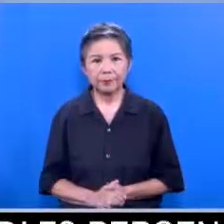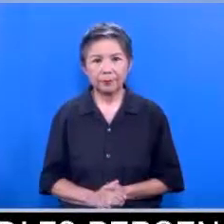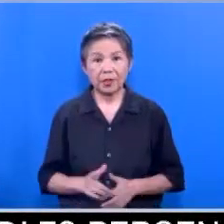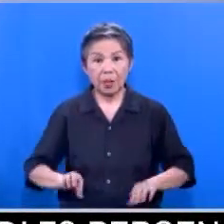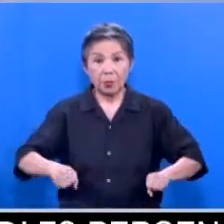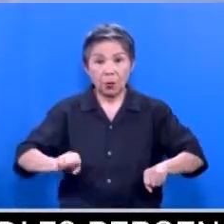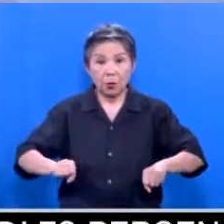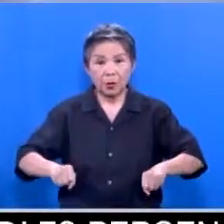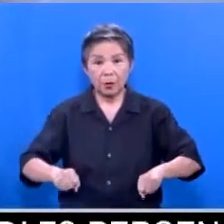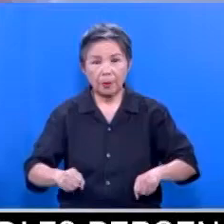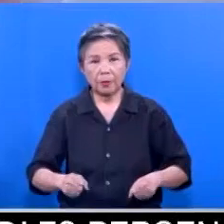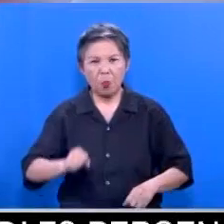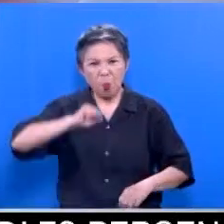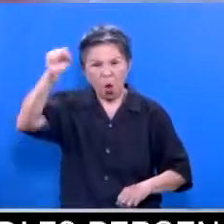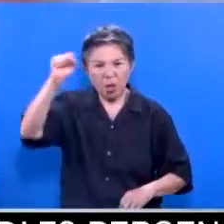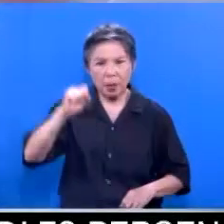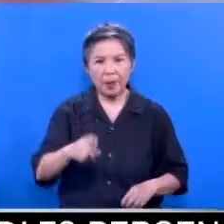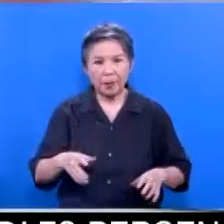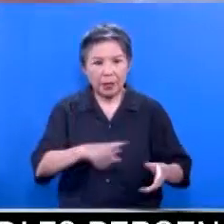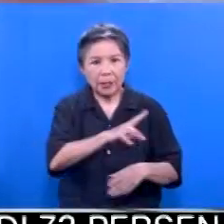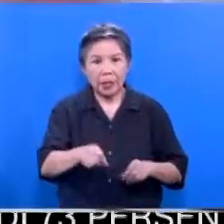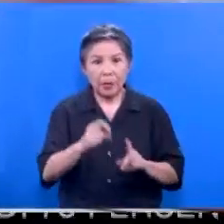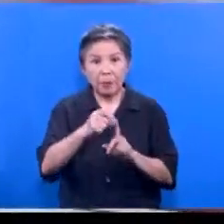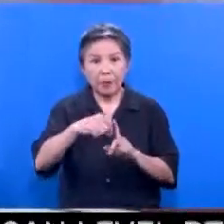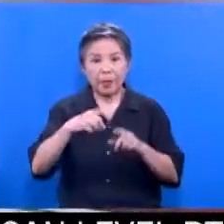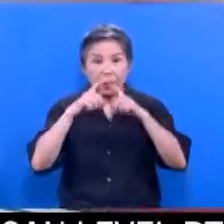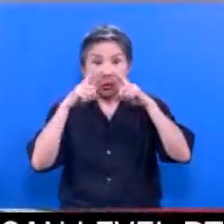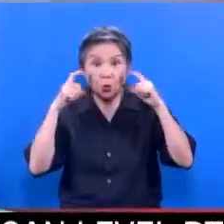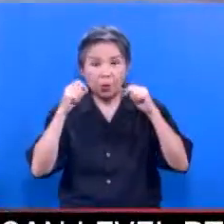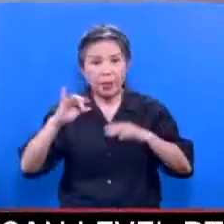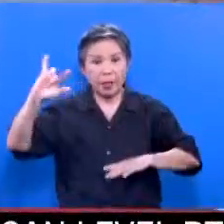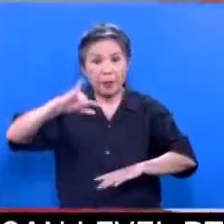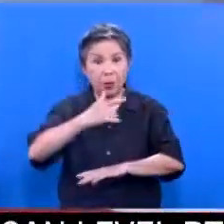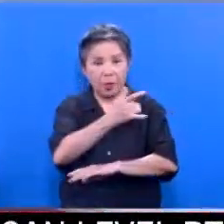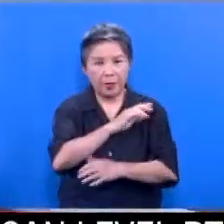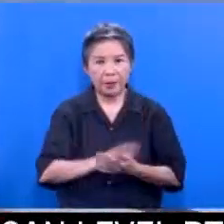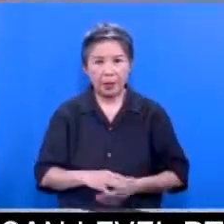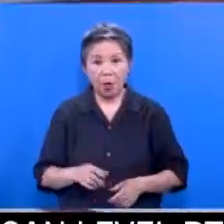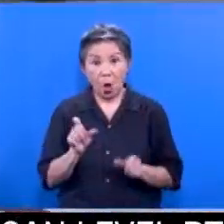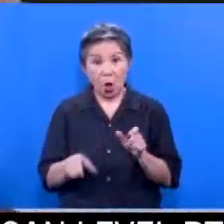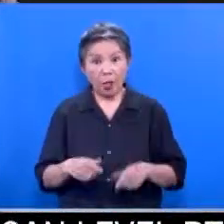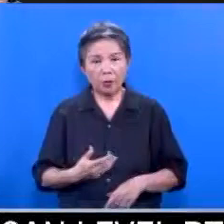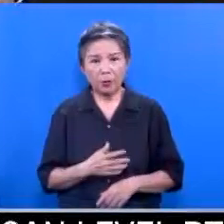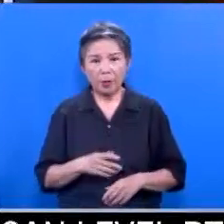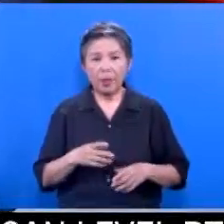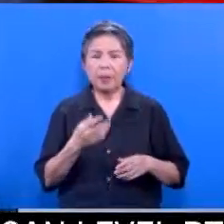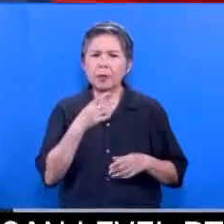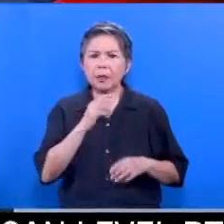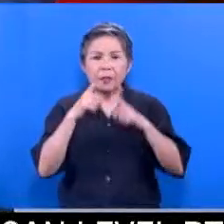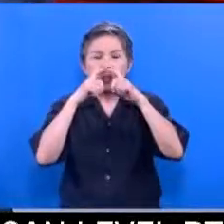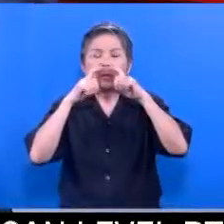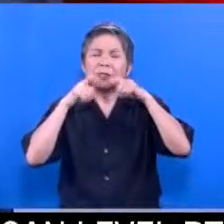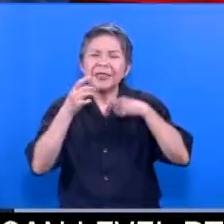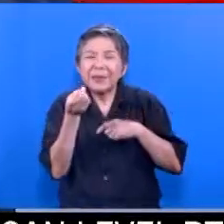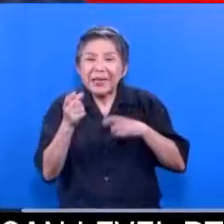Seorang pengendara sepeda motor melayangkan protes saat terjaring razia tertip masker di Kemayoran, Jakarta Pusat. Ia berdalih hanya menurunkan maskernya sebentar